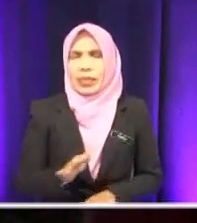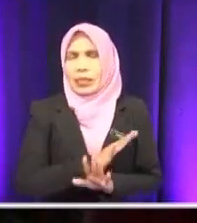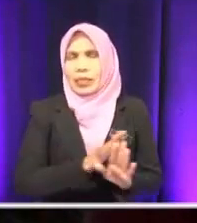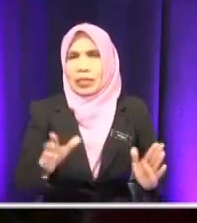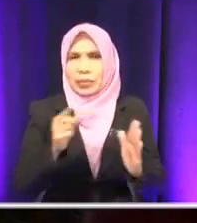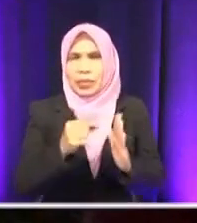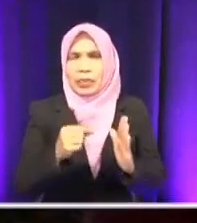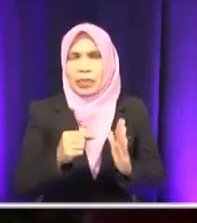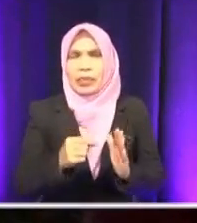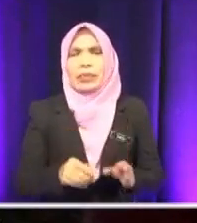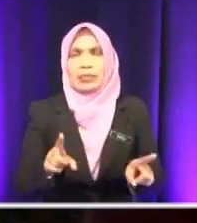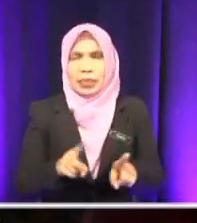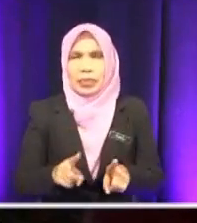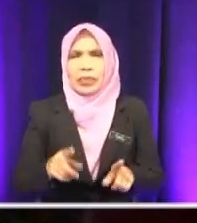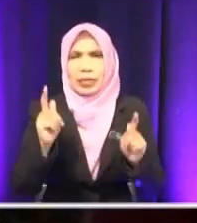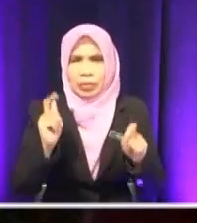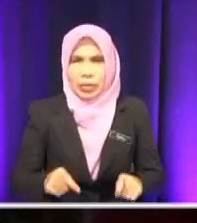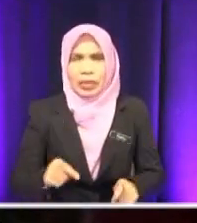penjelasan juga